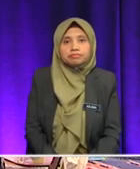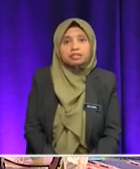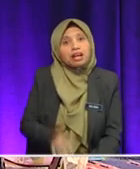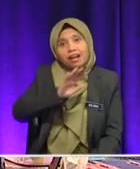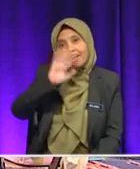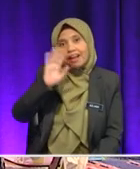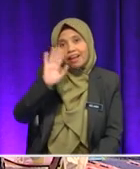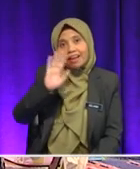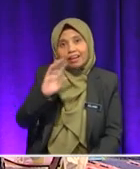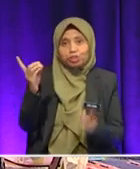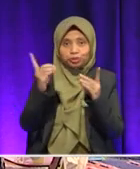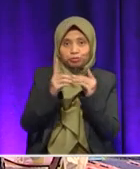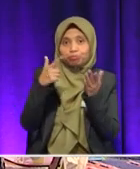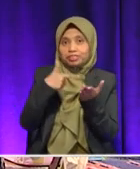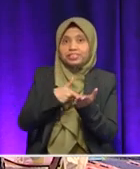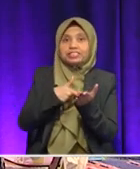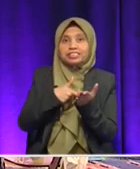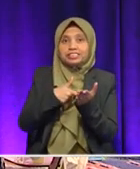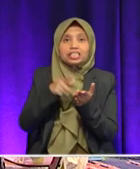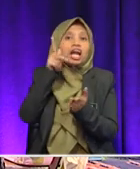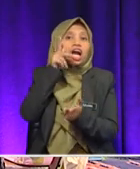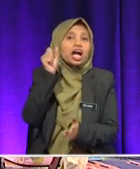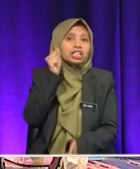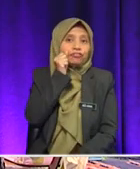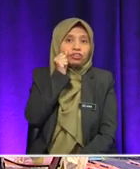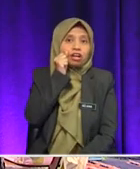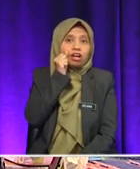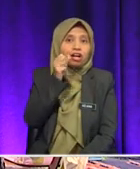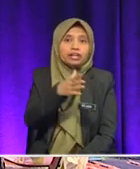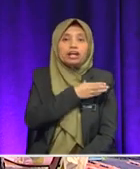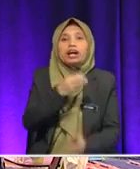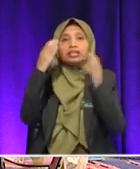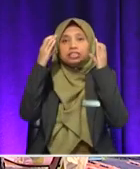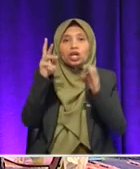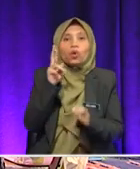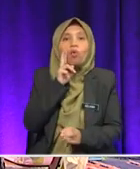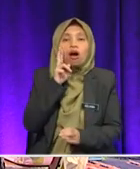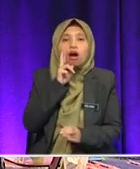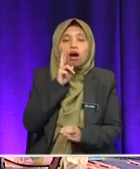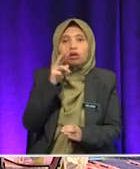semua masih lagi bersama saya Kak Safika di rancangan di TV